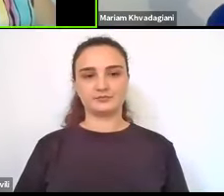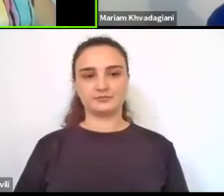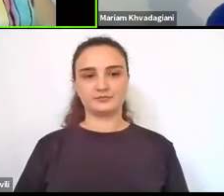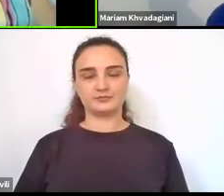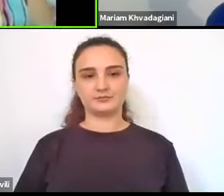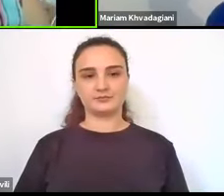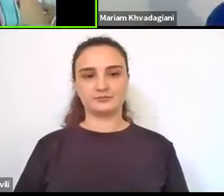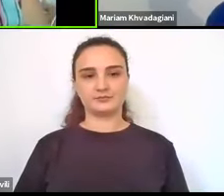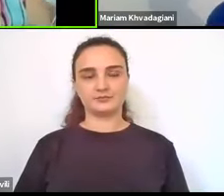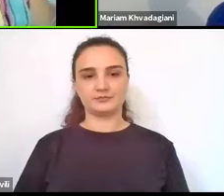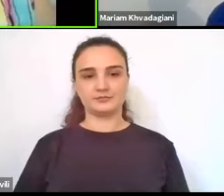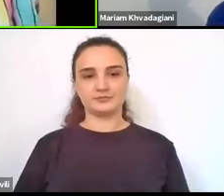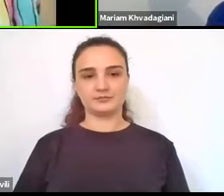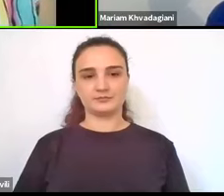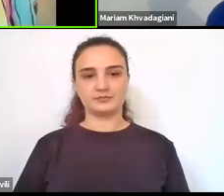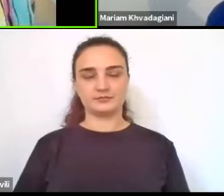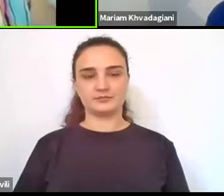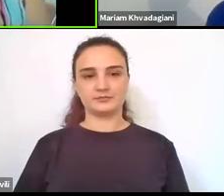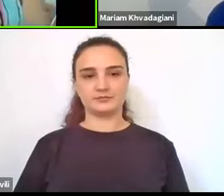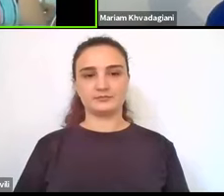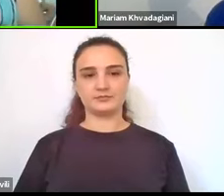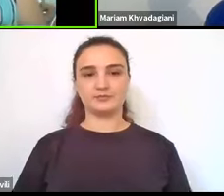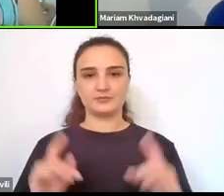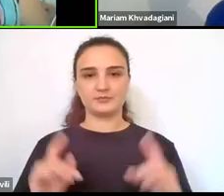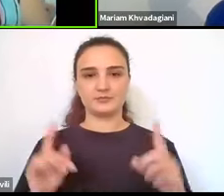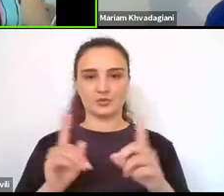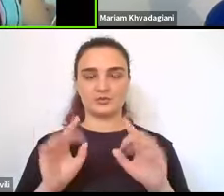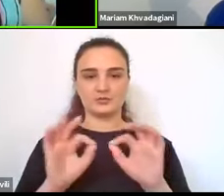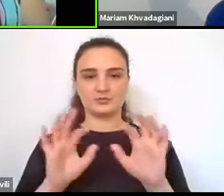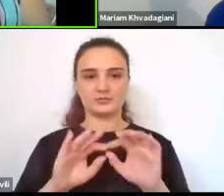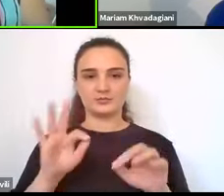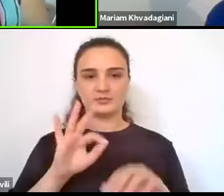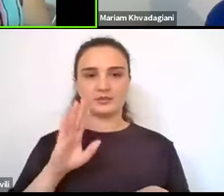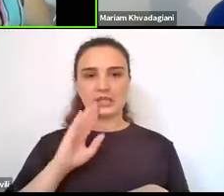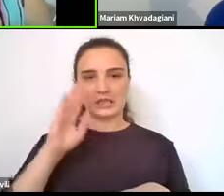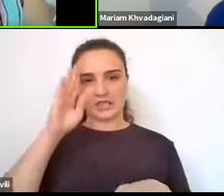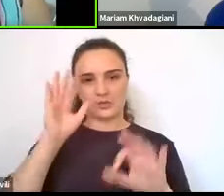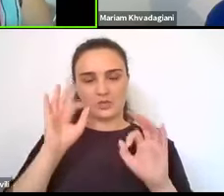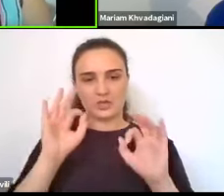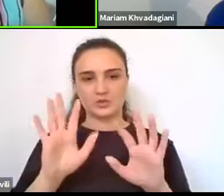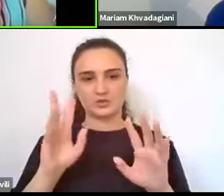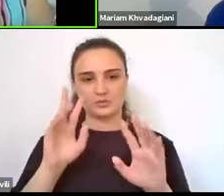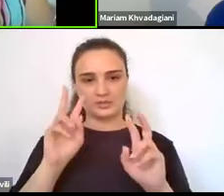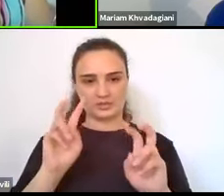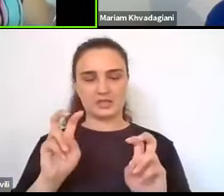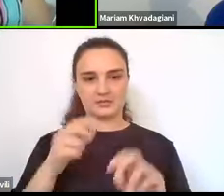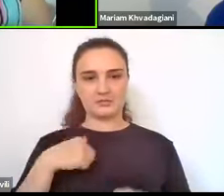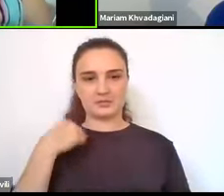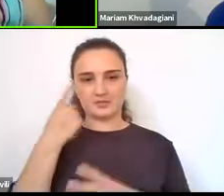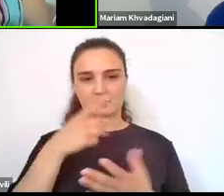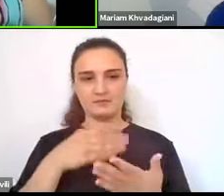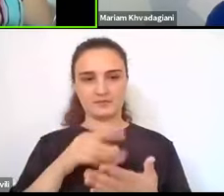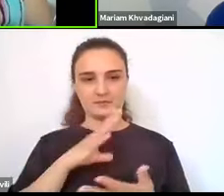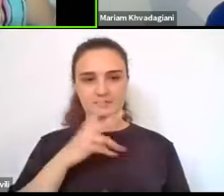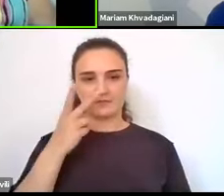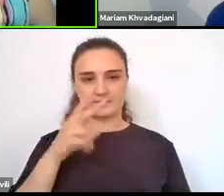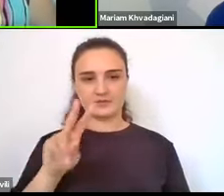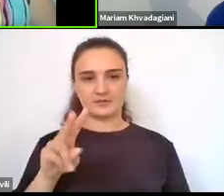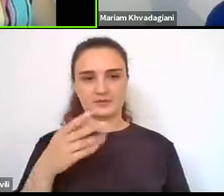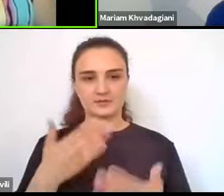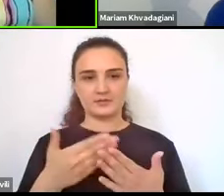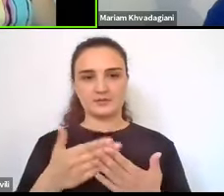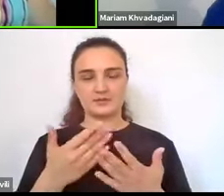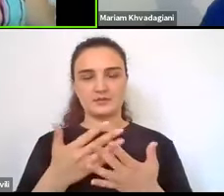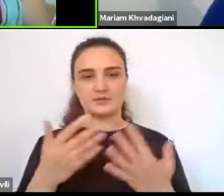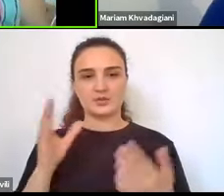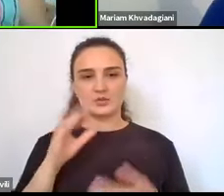ანუ ძალიან მიხარია რომ უკლეთ შევეხეთ მაინც ამ რაღაცა გენდერული სტერეოტიპების თემას, იმიტომ რომ მე პირადადაც შევსწრები ვარ ესეთ მაგალითებს, რომ აი